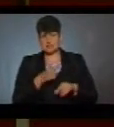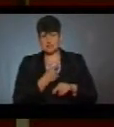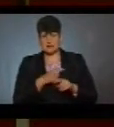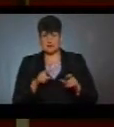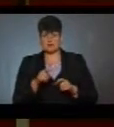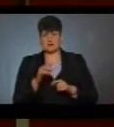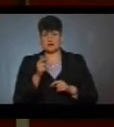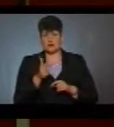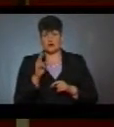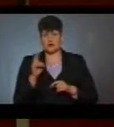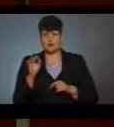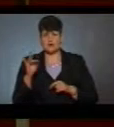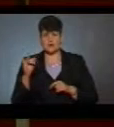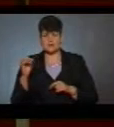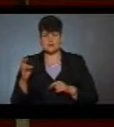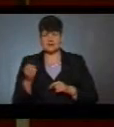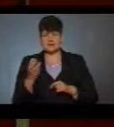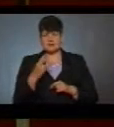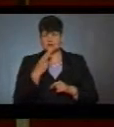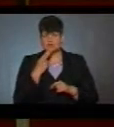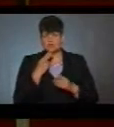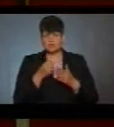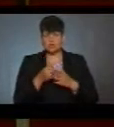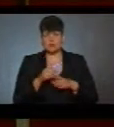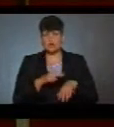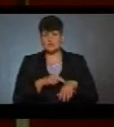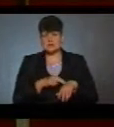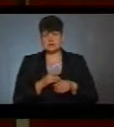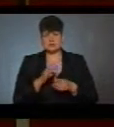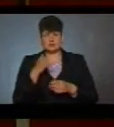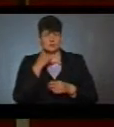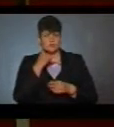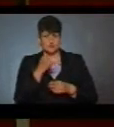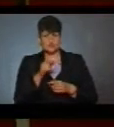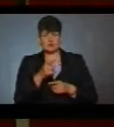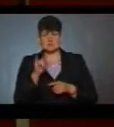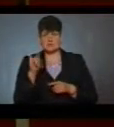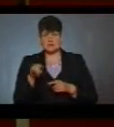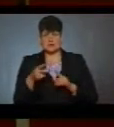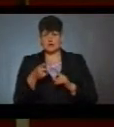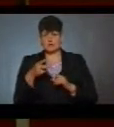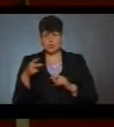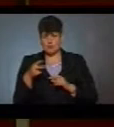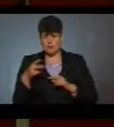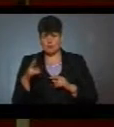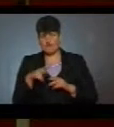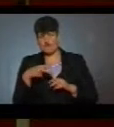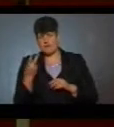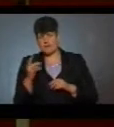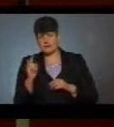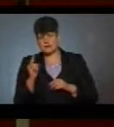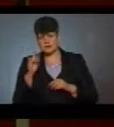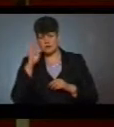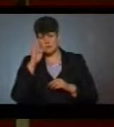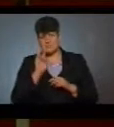Корицький. 13 червня близько обіду до поліцейських надійшло повідомлення, що з вікна другого поверху випала дитина. Хлопчик